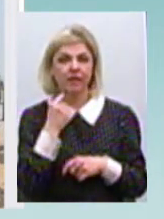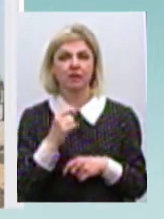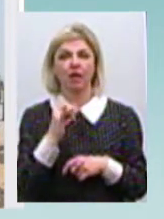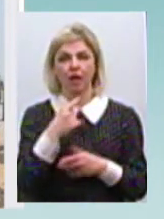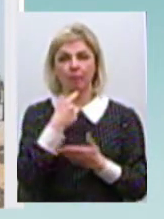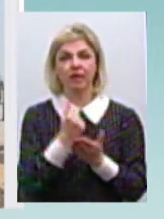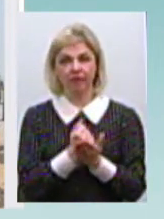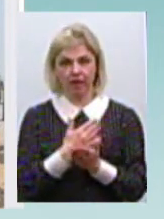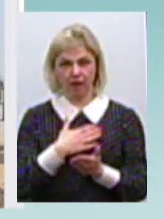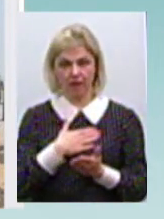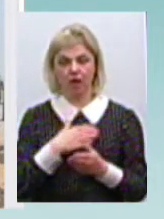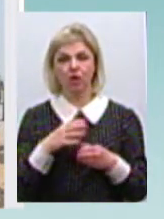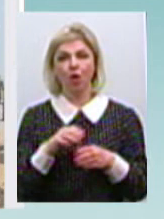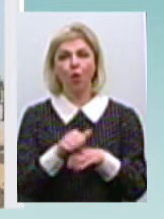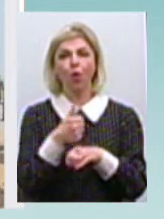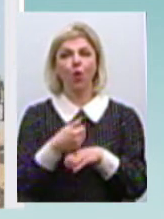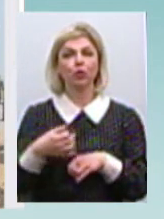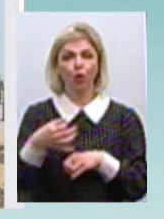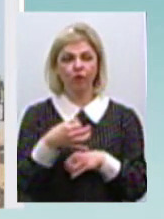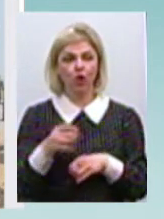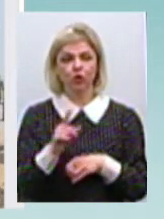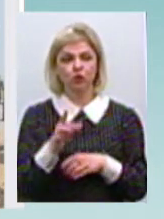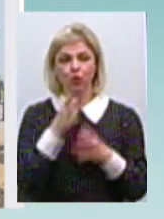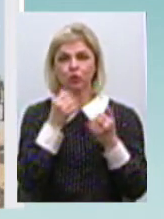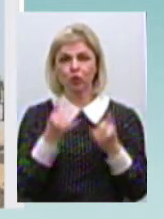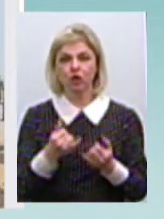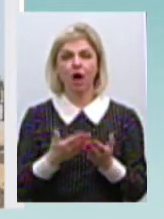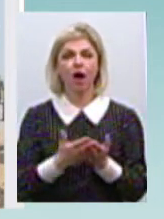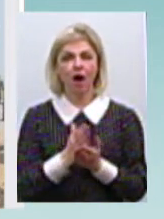підтвердив, що Миколаївщина заслуговує на сучасні та якісні дороги.